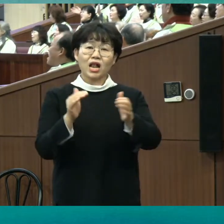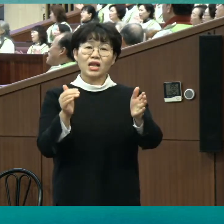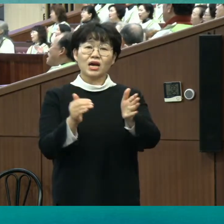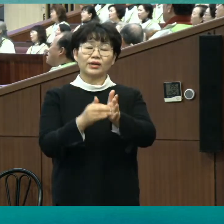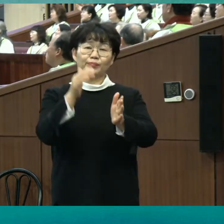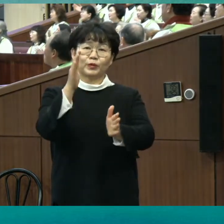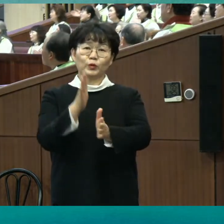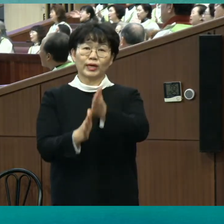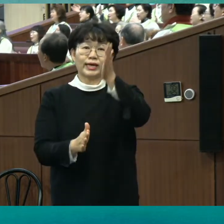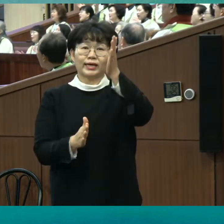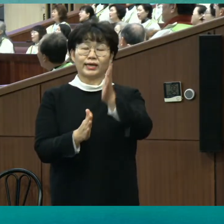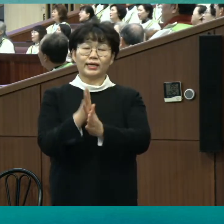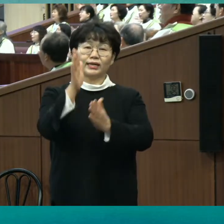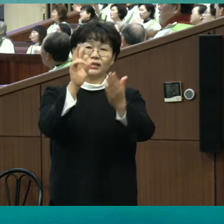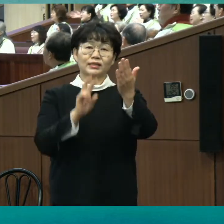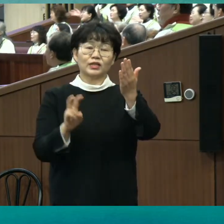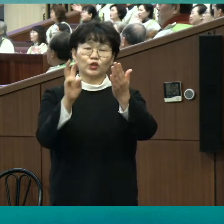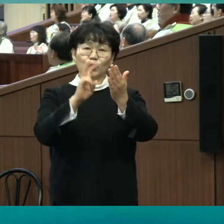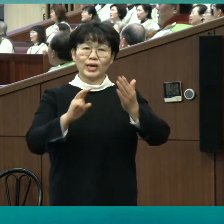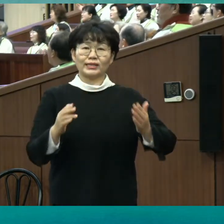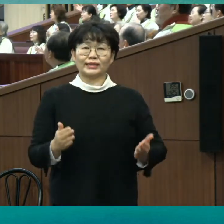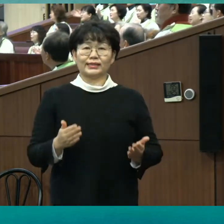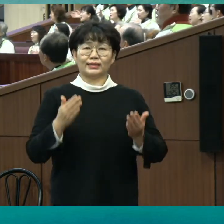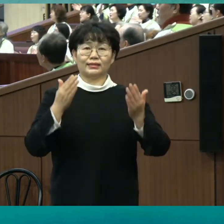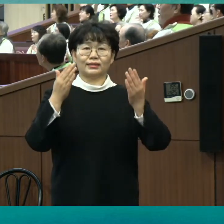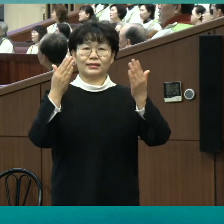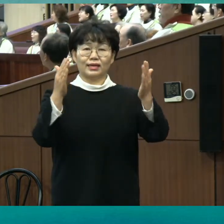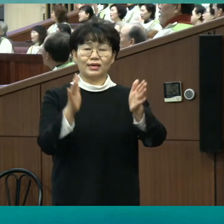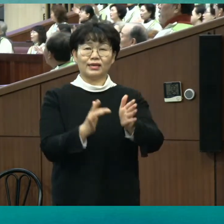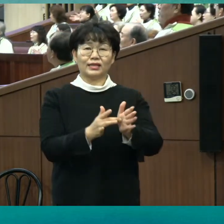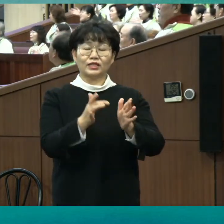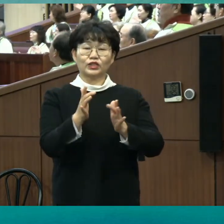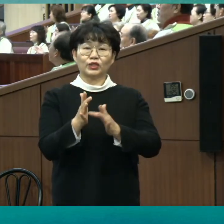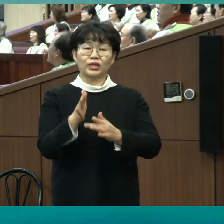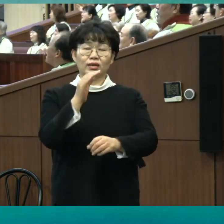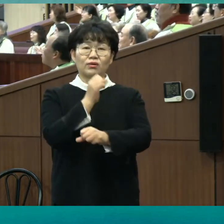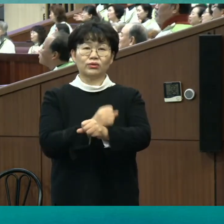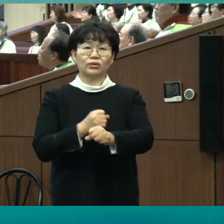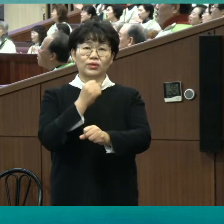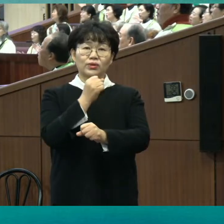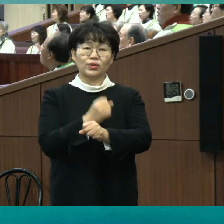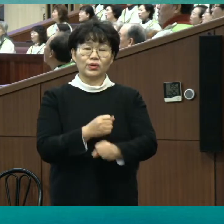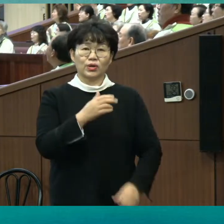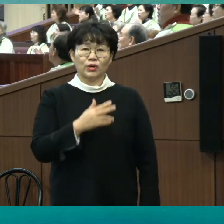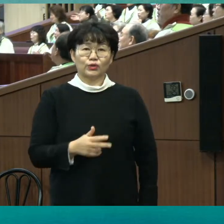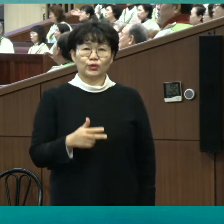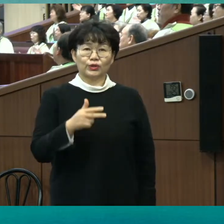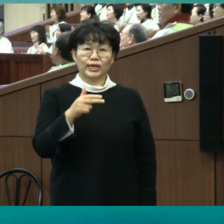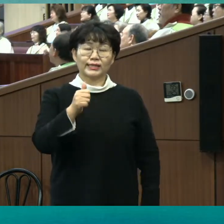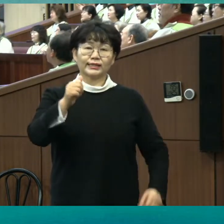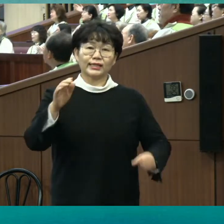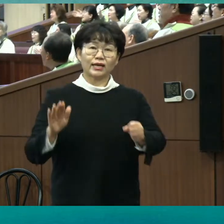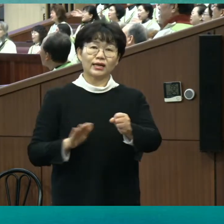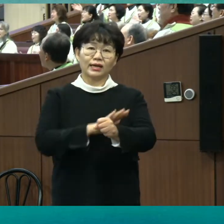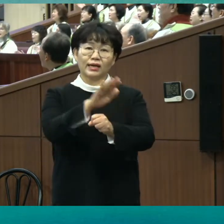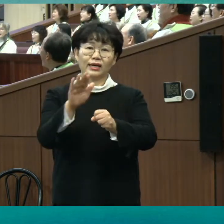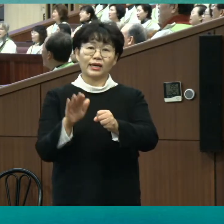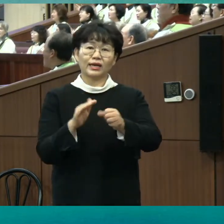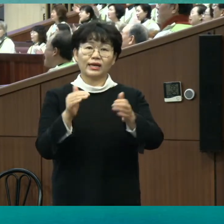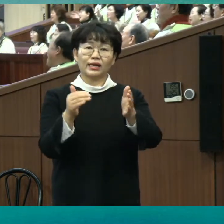한량 없도다. 찬송을 지어라 예수의 이름으로. 주의 그